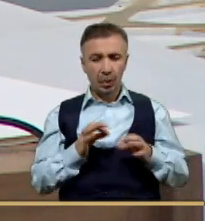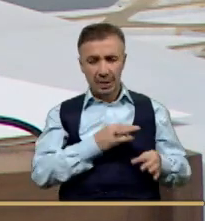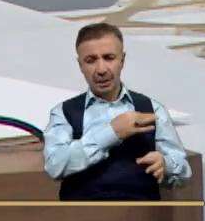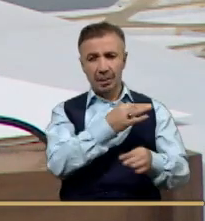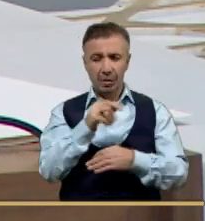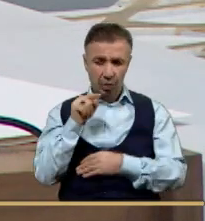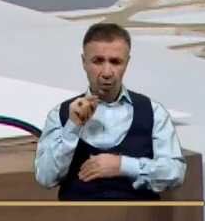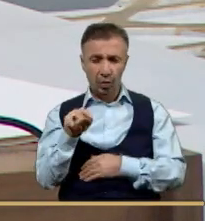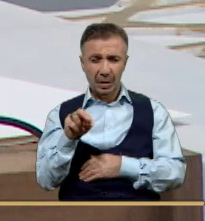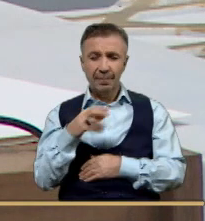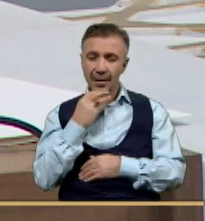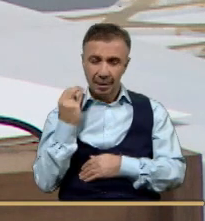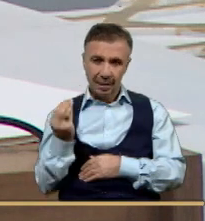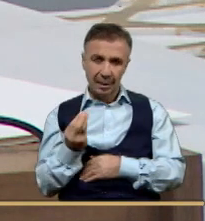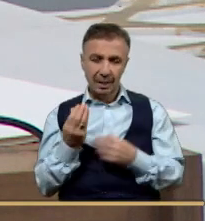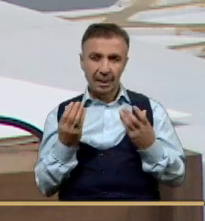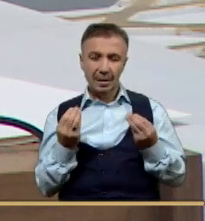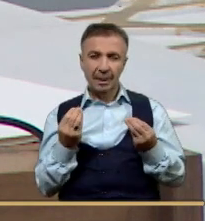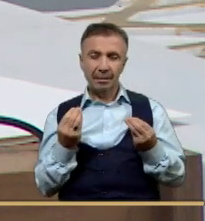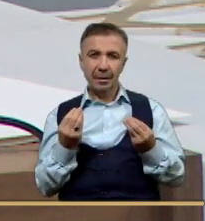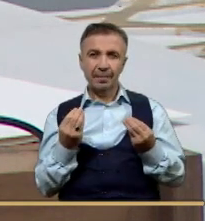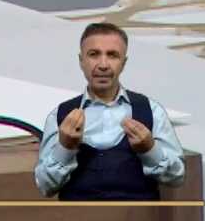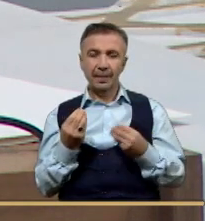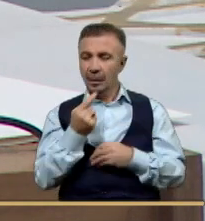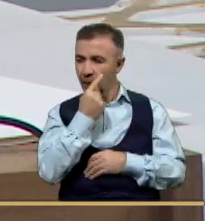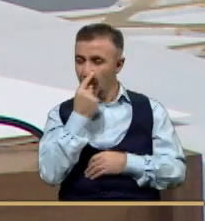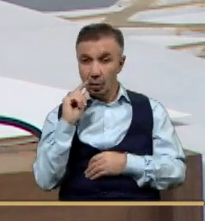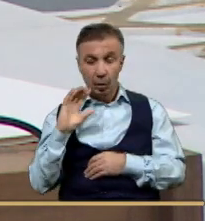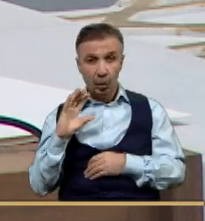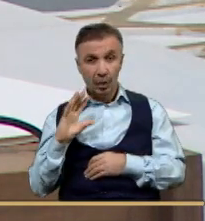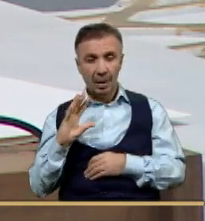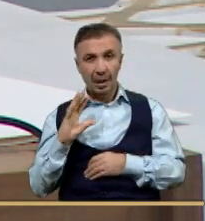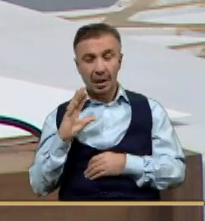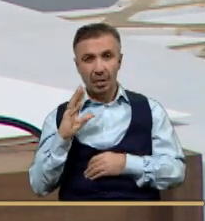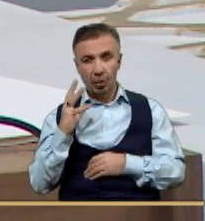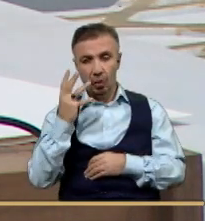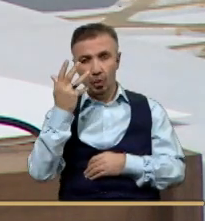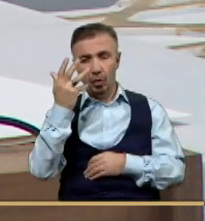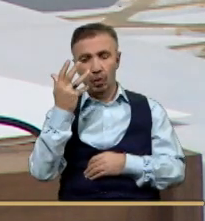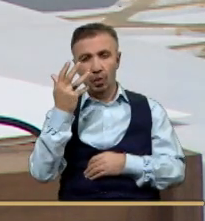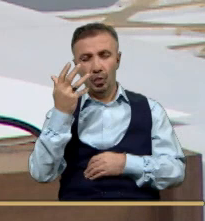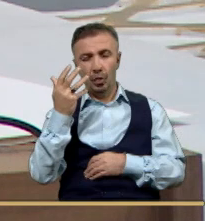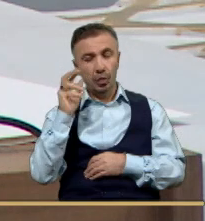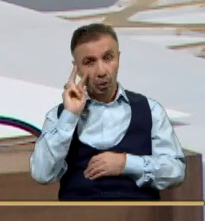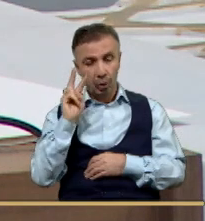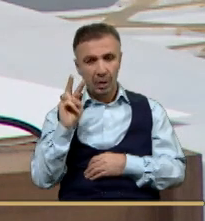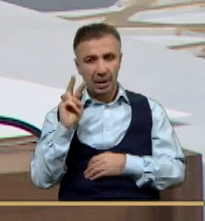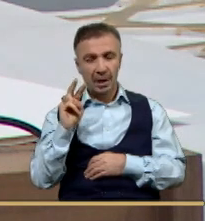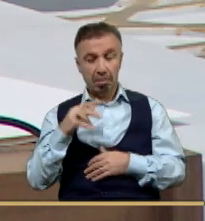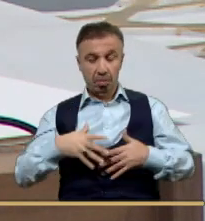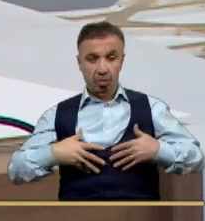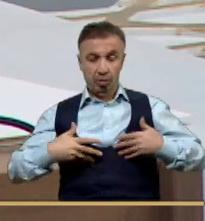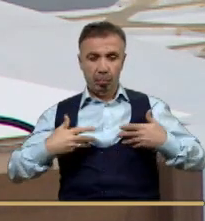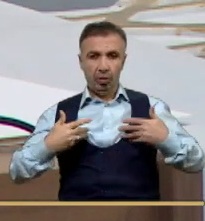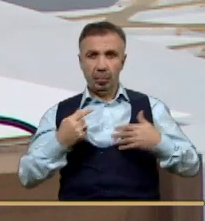gibi gençlerimiz gözümüzün aydınlığı Allah sayılarını çoğaltsın. Gördükçe gurur duyuyoruz, gözlerimiz